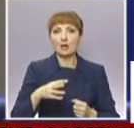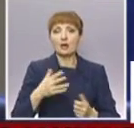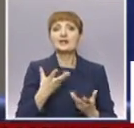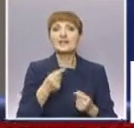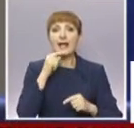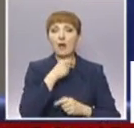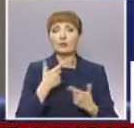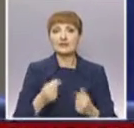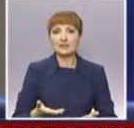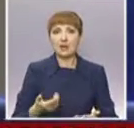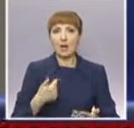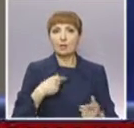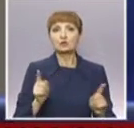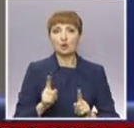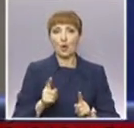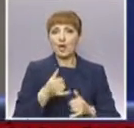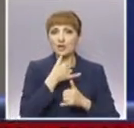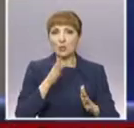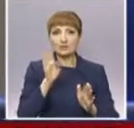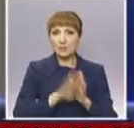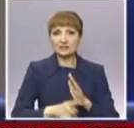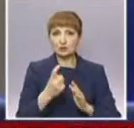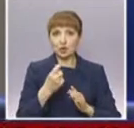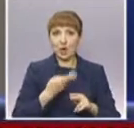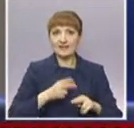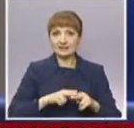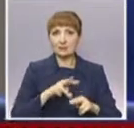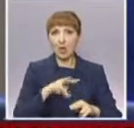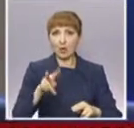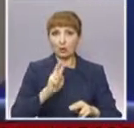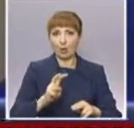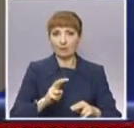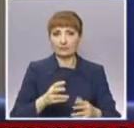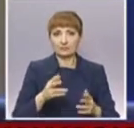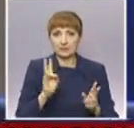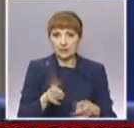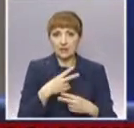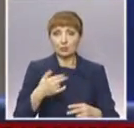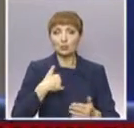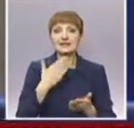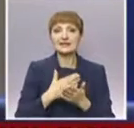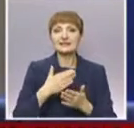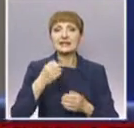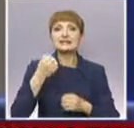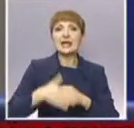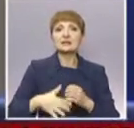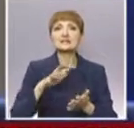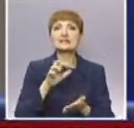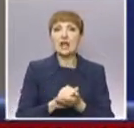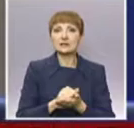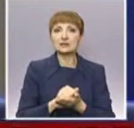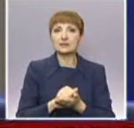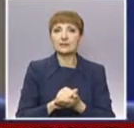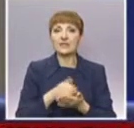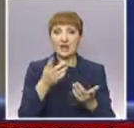экономии мы что не можем без этих 100 миллионов обойтись у нас есть центры занятости и вы говорите